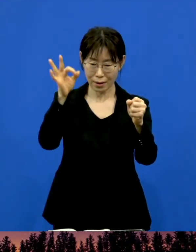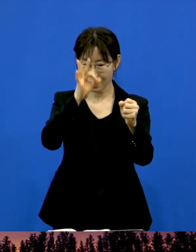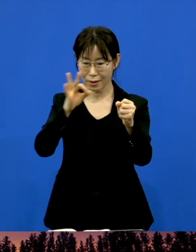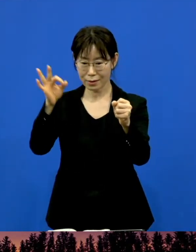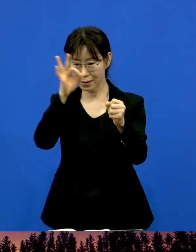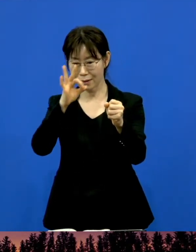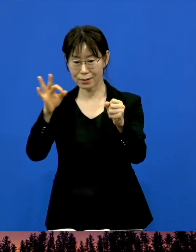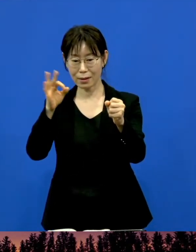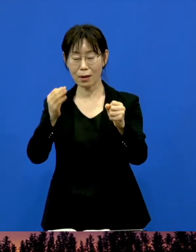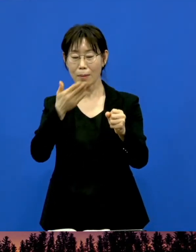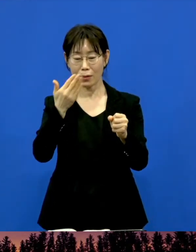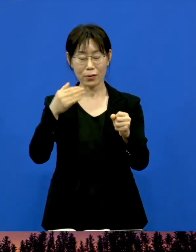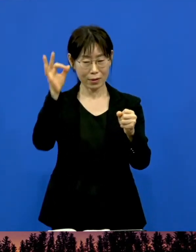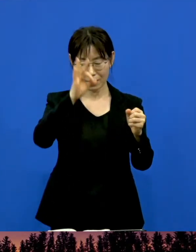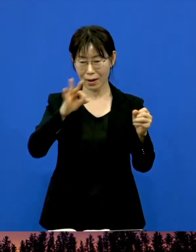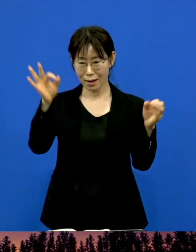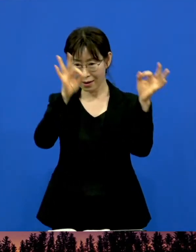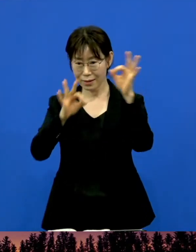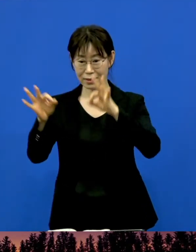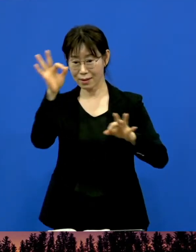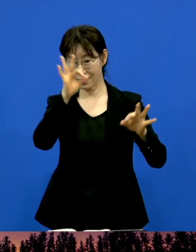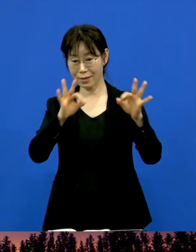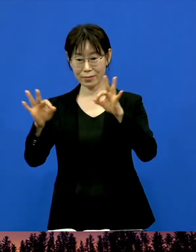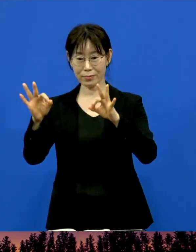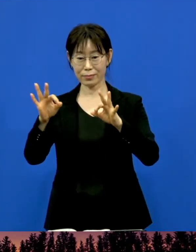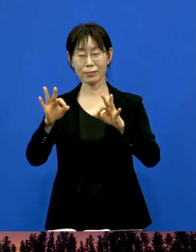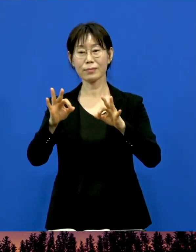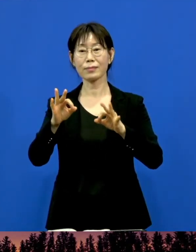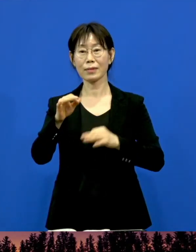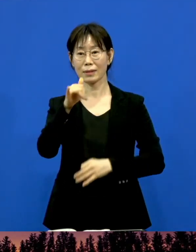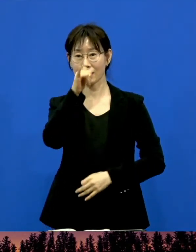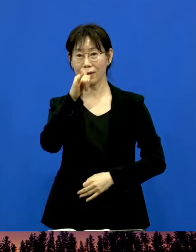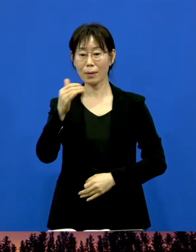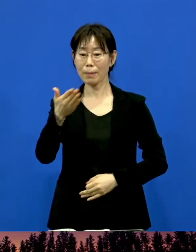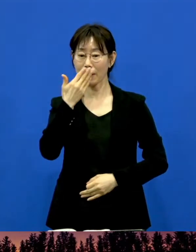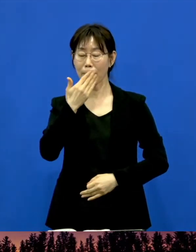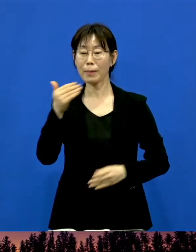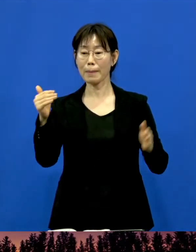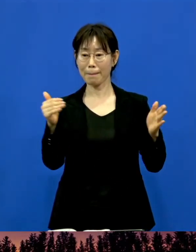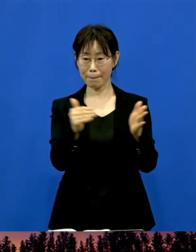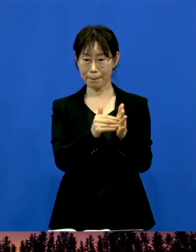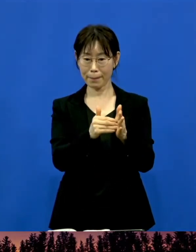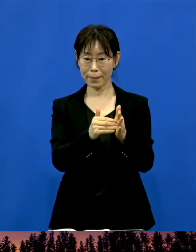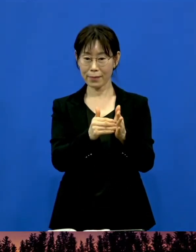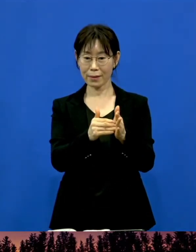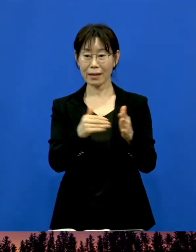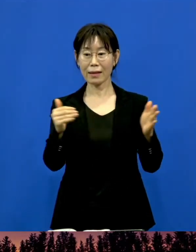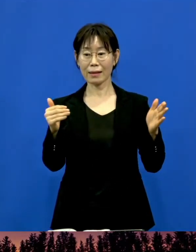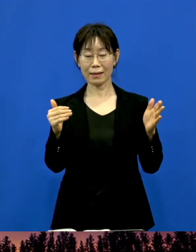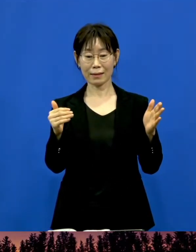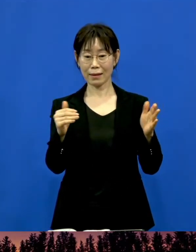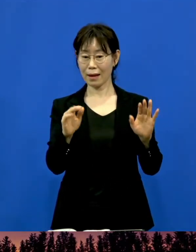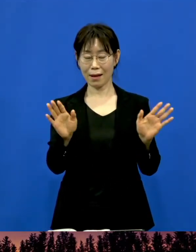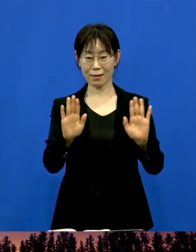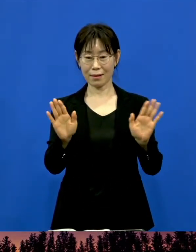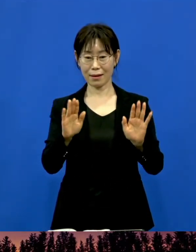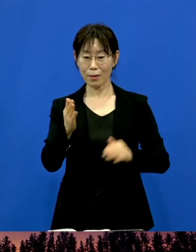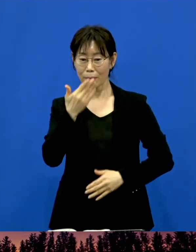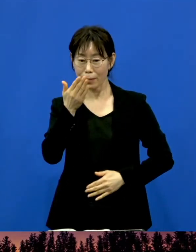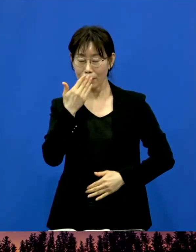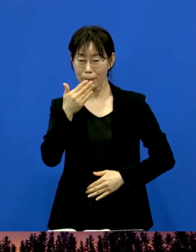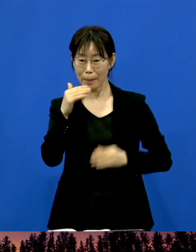있는지 먹을 걸 찾는 거예요. 그리고 밥을 먹고 나면 끝이 나는가? 끝이 나지 않아요. 밥 먹고